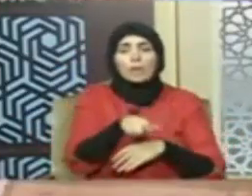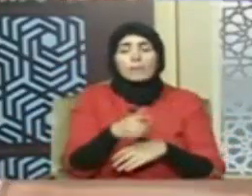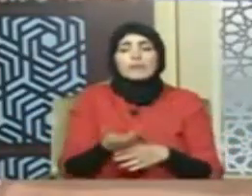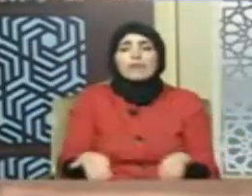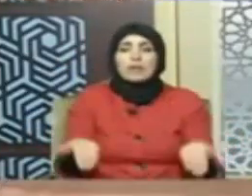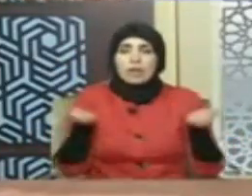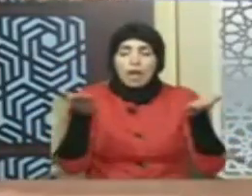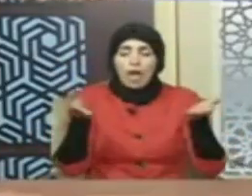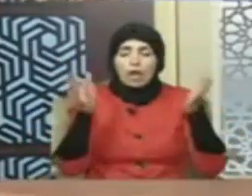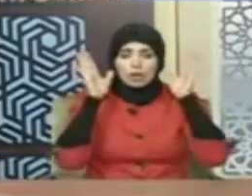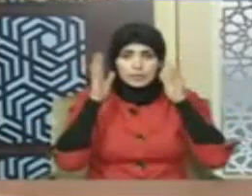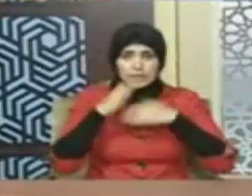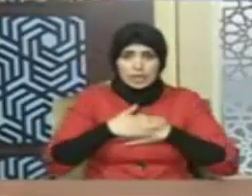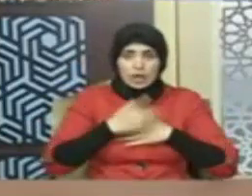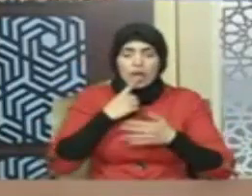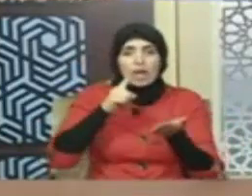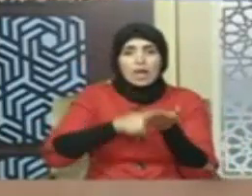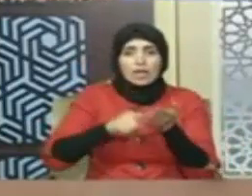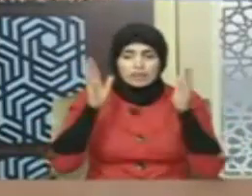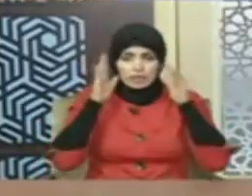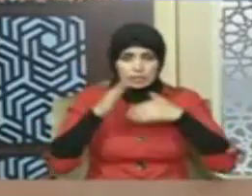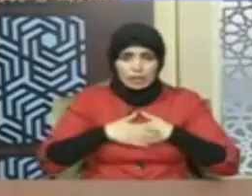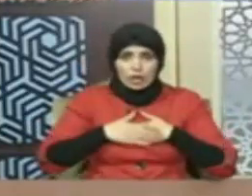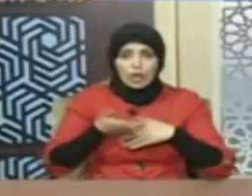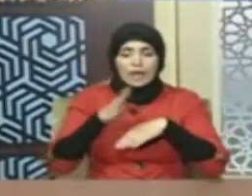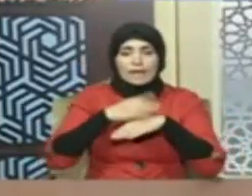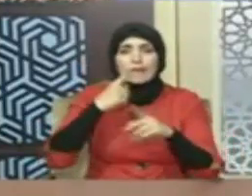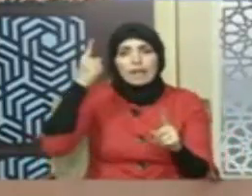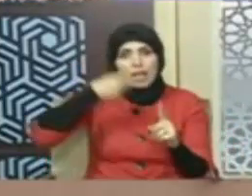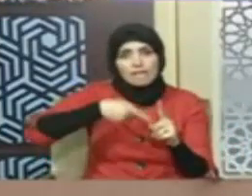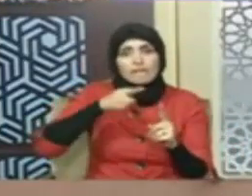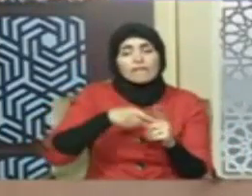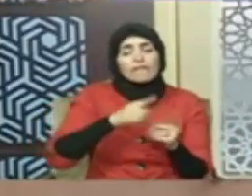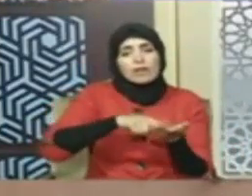ويا عبد الله أقم الصلاة، إن الصلاة كانت على المؤمنين كتابا موقوتا.